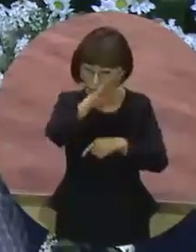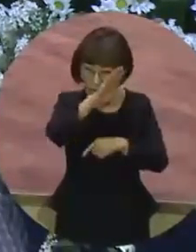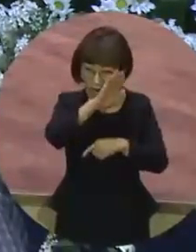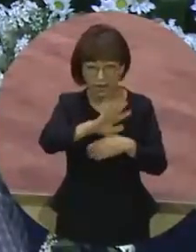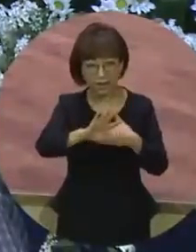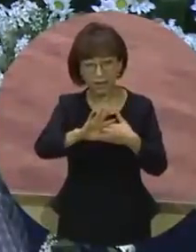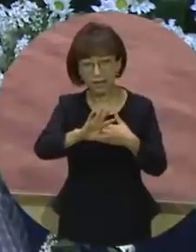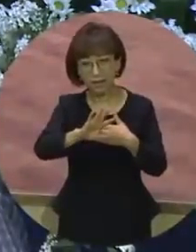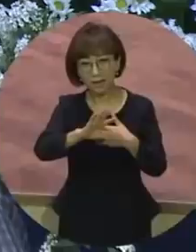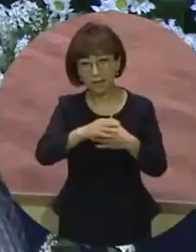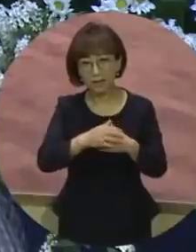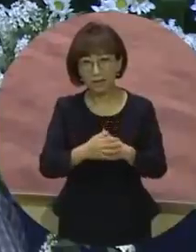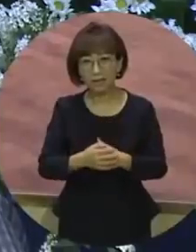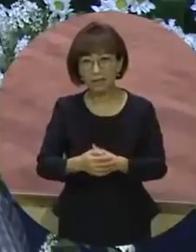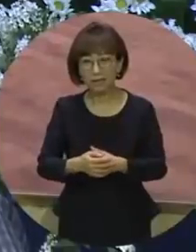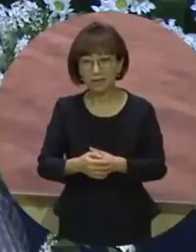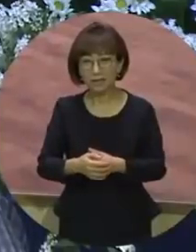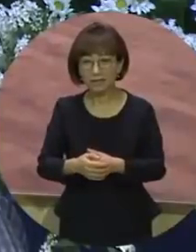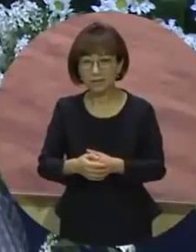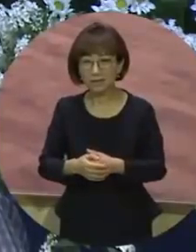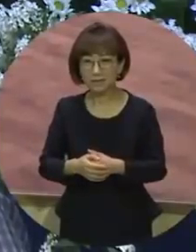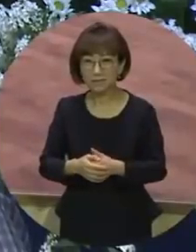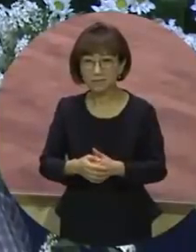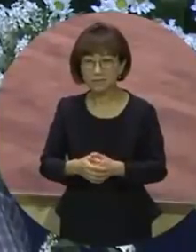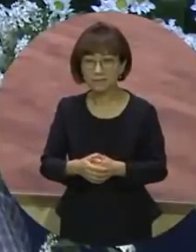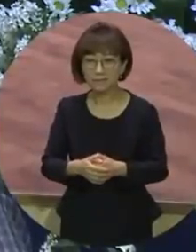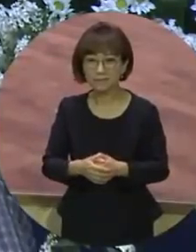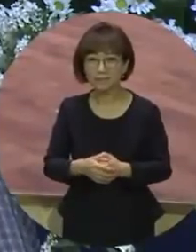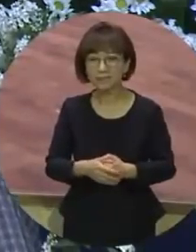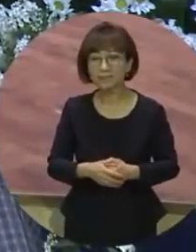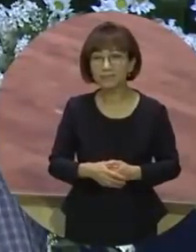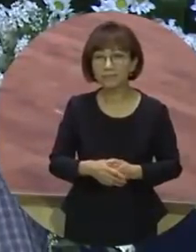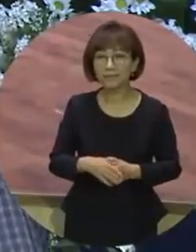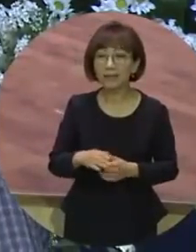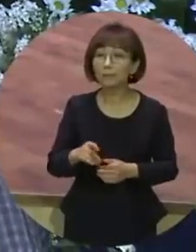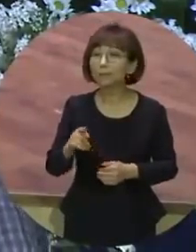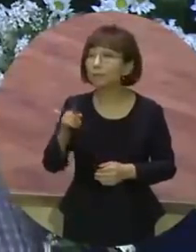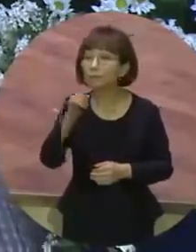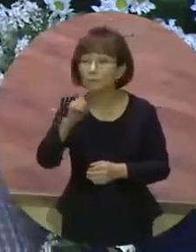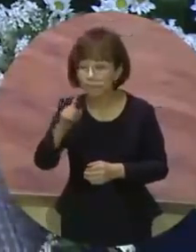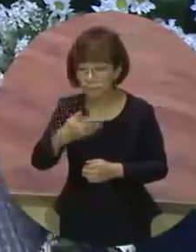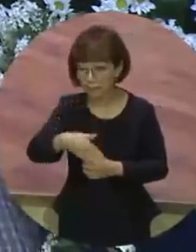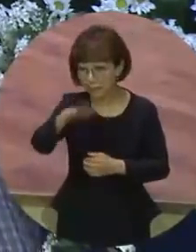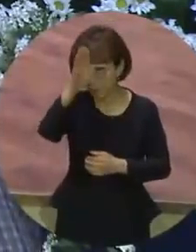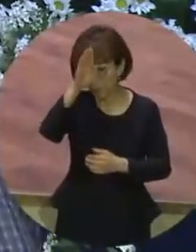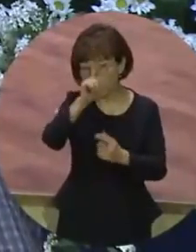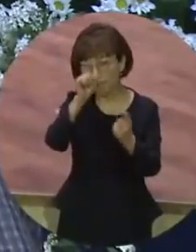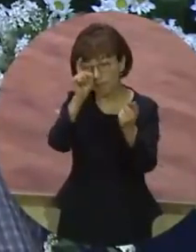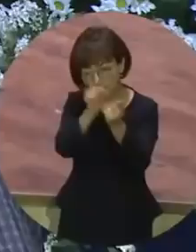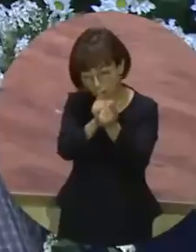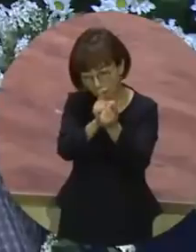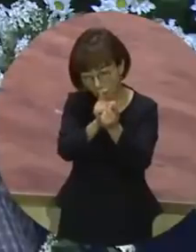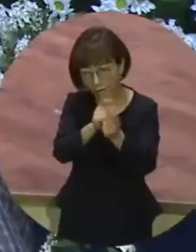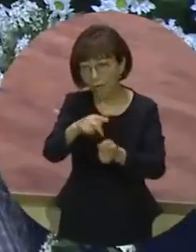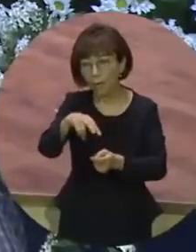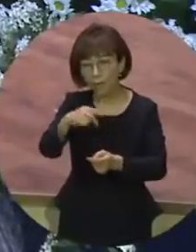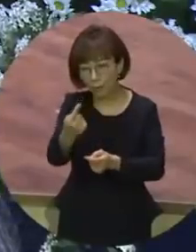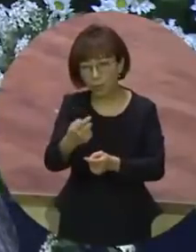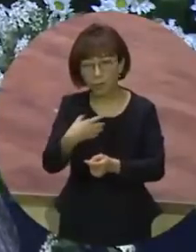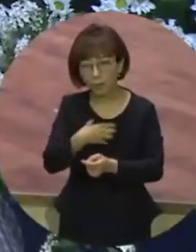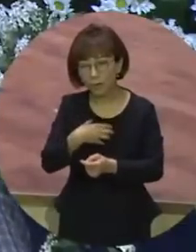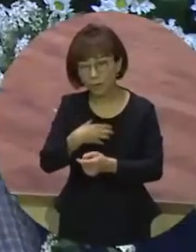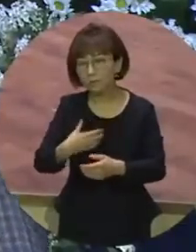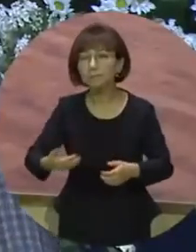갈 걸. 무슨 말입니까? 걱정할 필요가 없다는 거예요. 그거 다 속임수라는